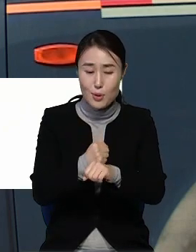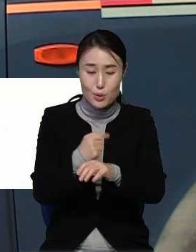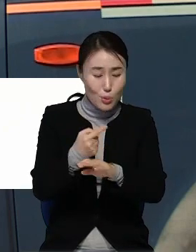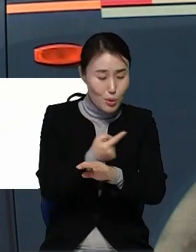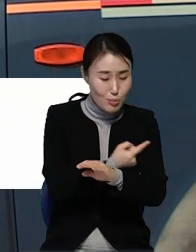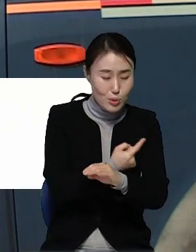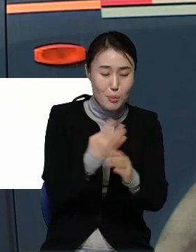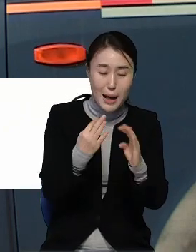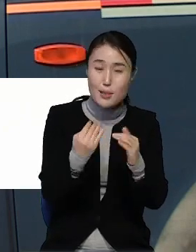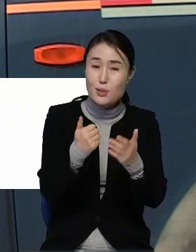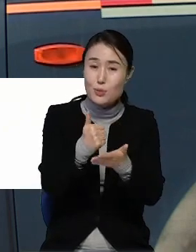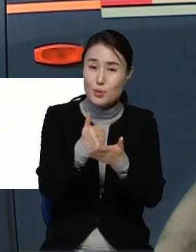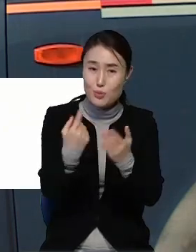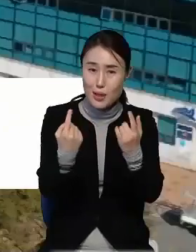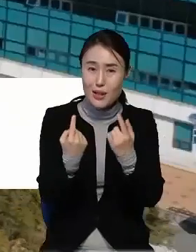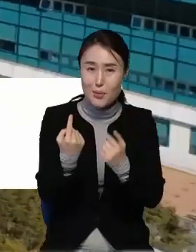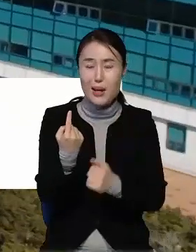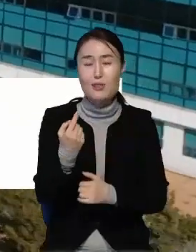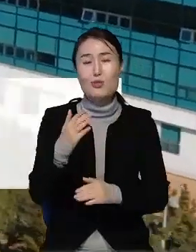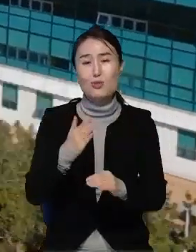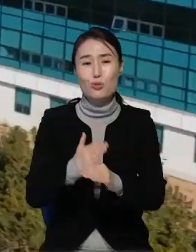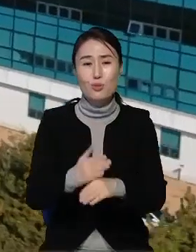외부에서 이용객들이 많이 참여하고 있습니다.